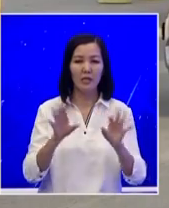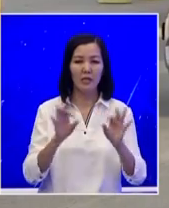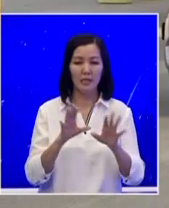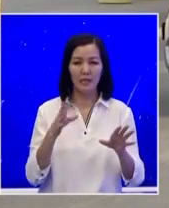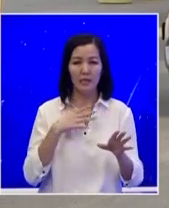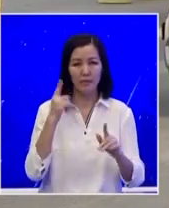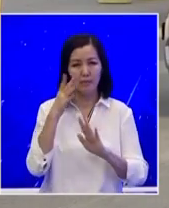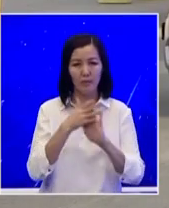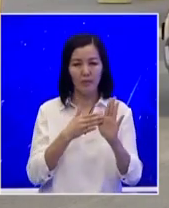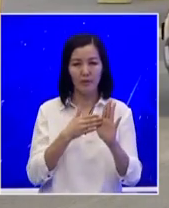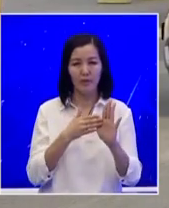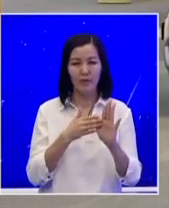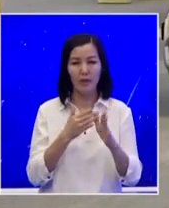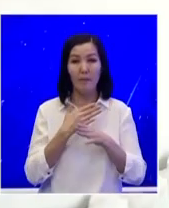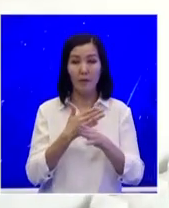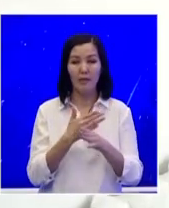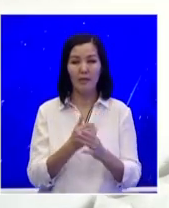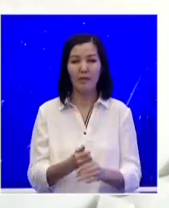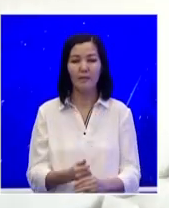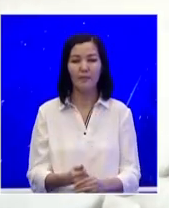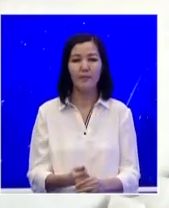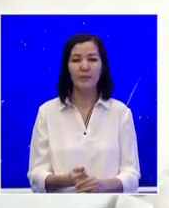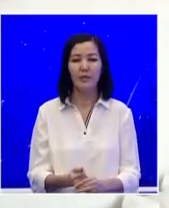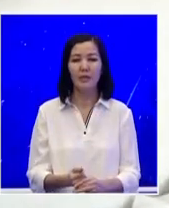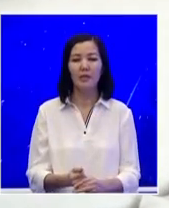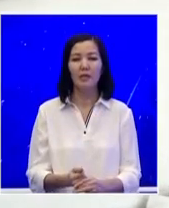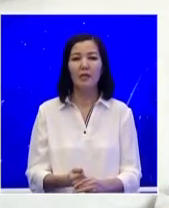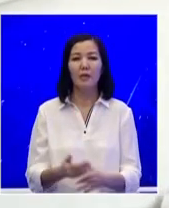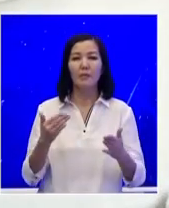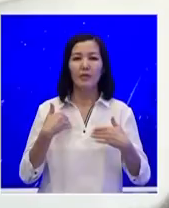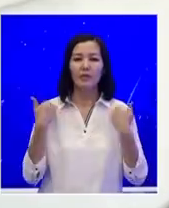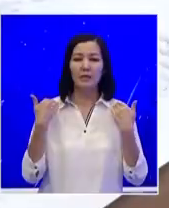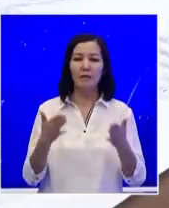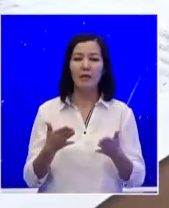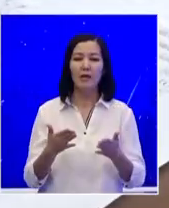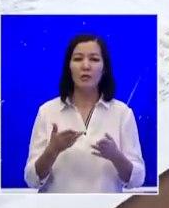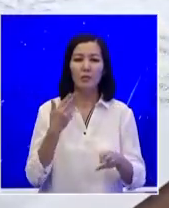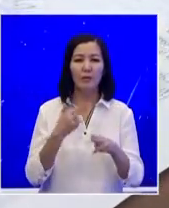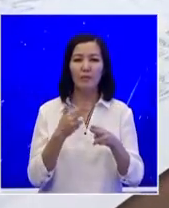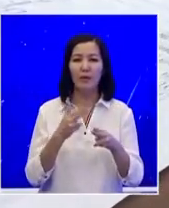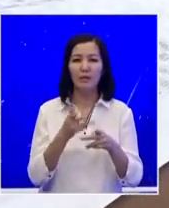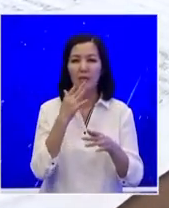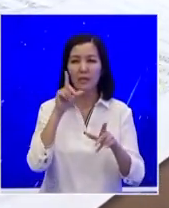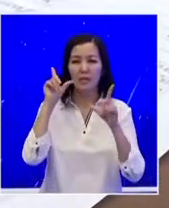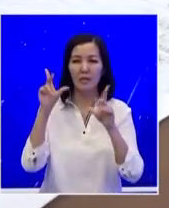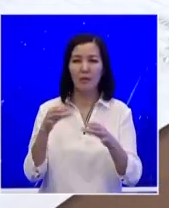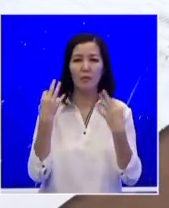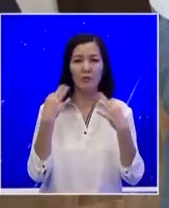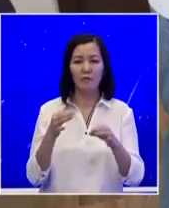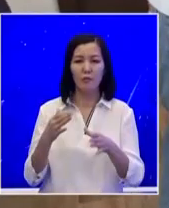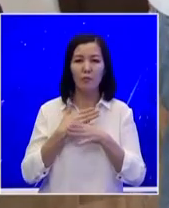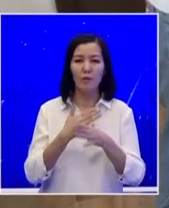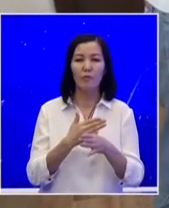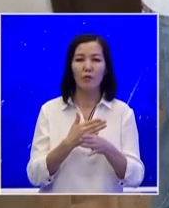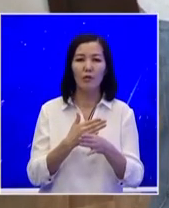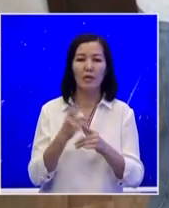объяснили, помогли прям. Должностные лица, представляющие Казахстан, препятствовать возвращению иностранцев домой не стали. Напротив, надлежащим